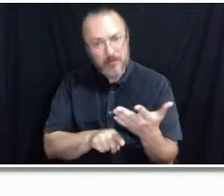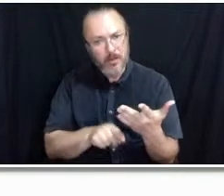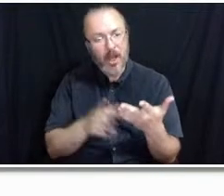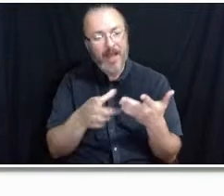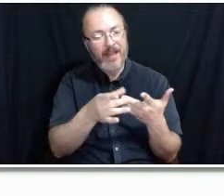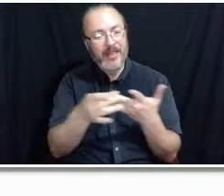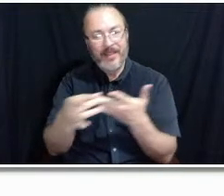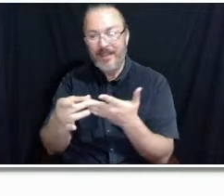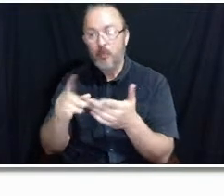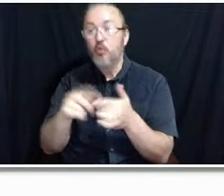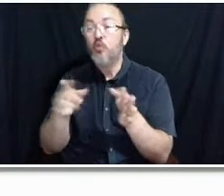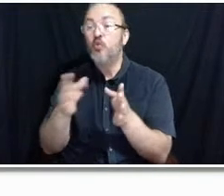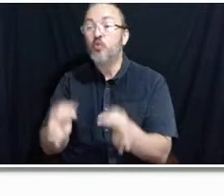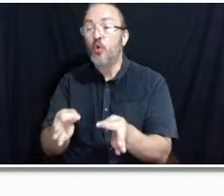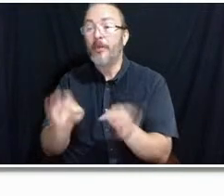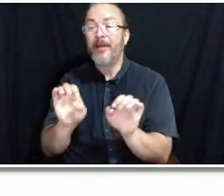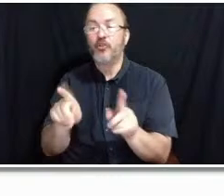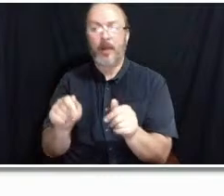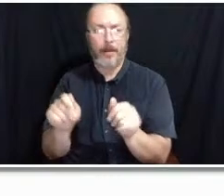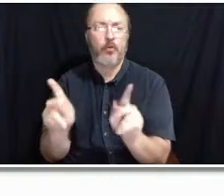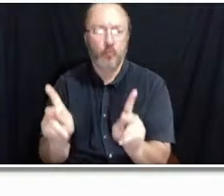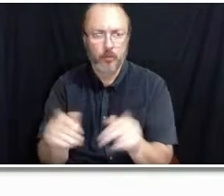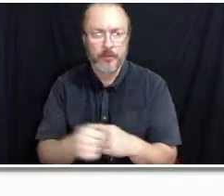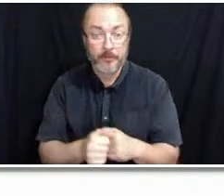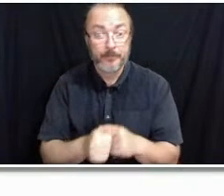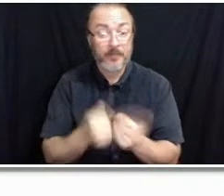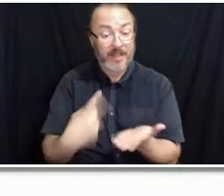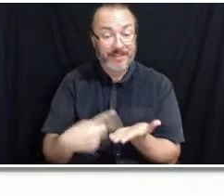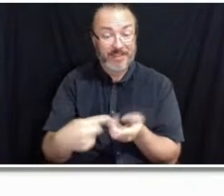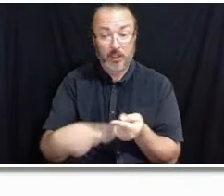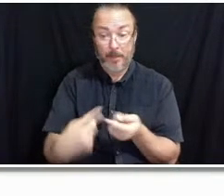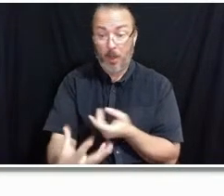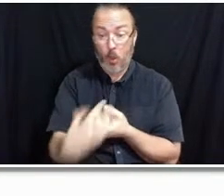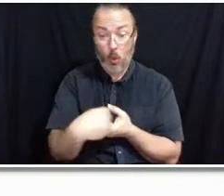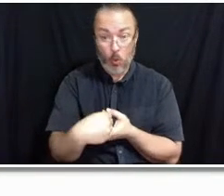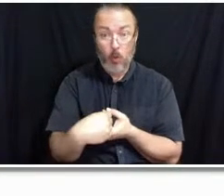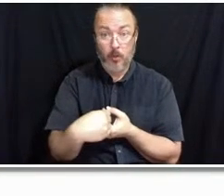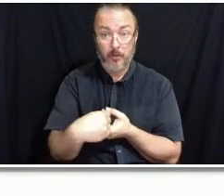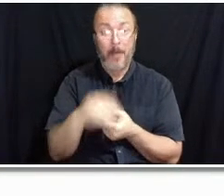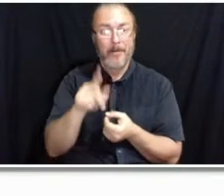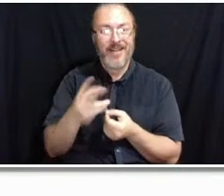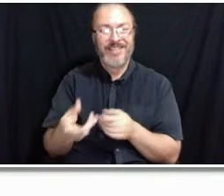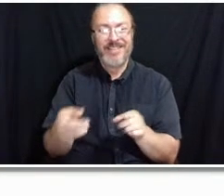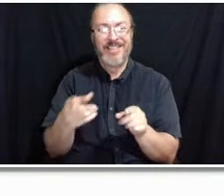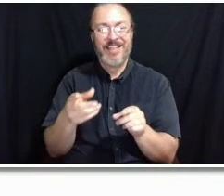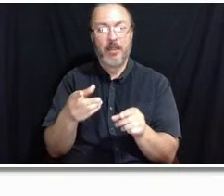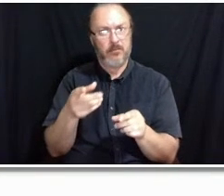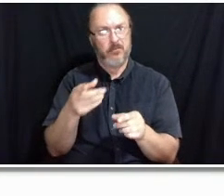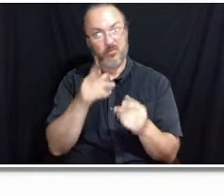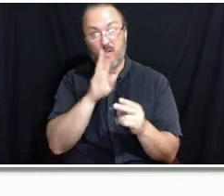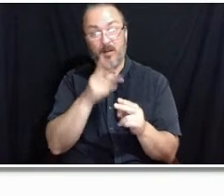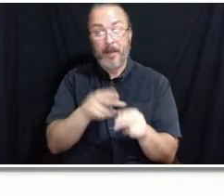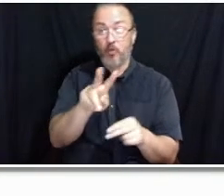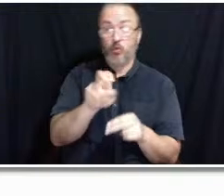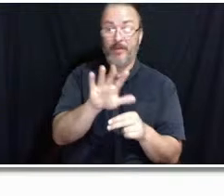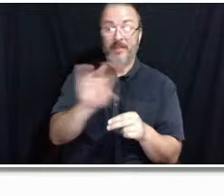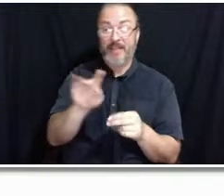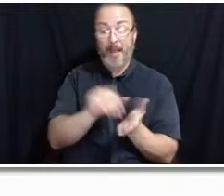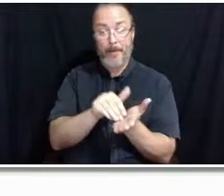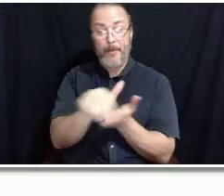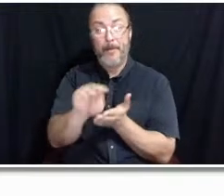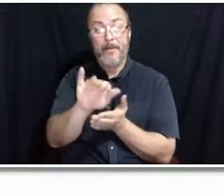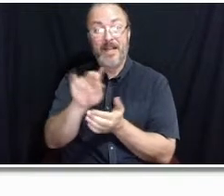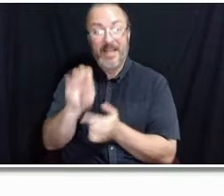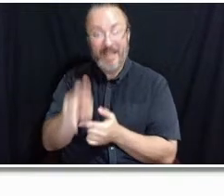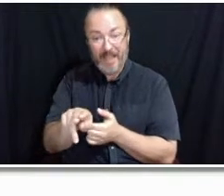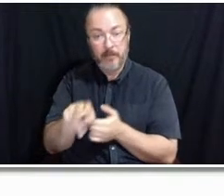de dicter les possibilités d'éducation. Le débat sur l'inclusion doit commencer avec les 258 millions d'enfants, adolescents